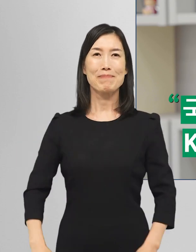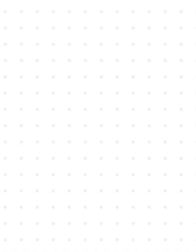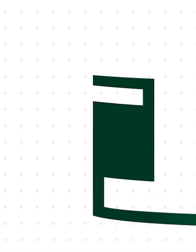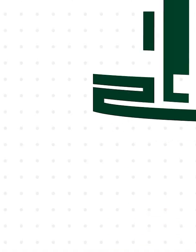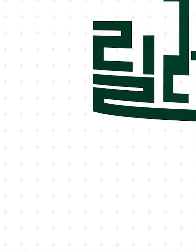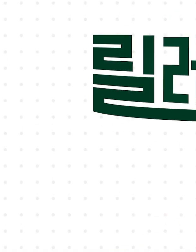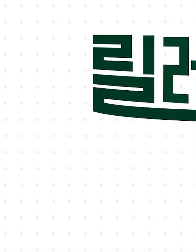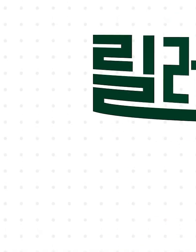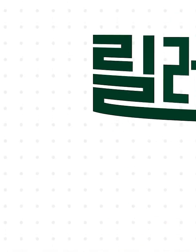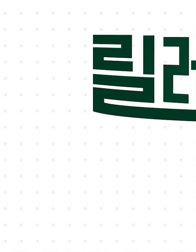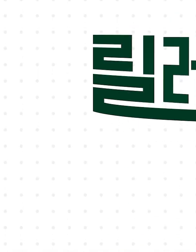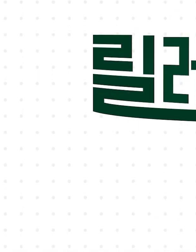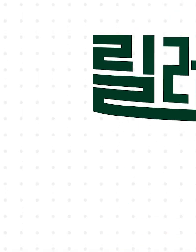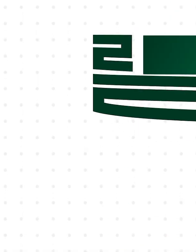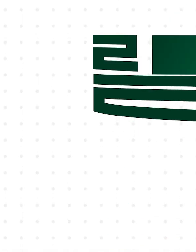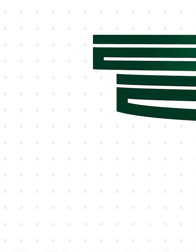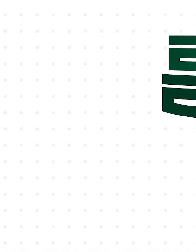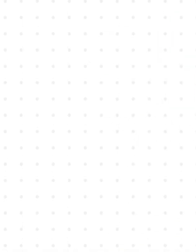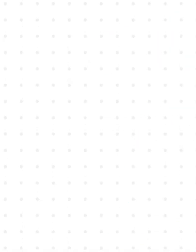드립니다.